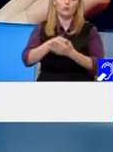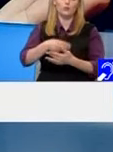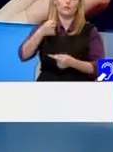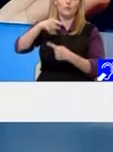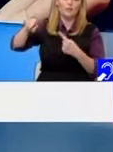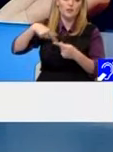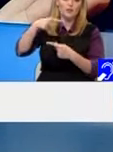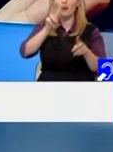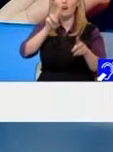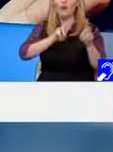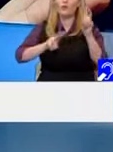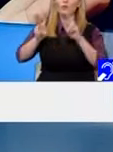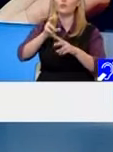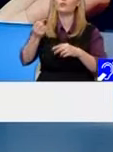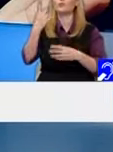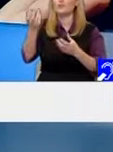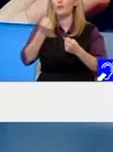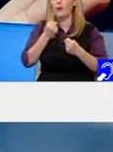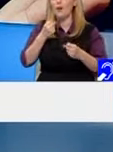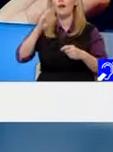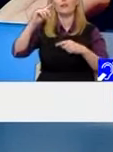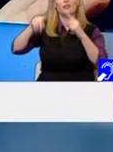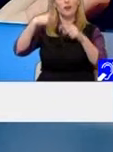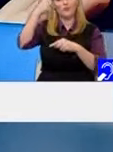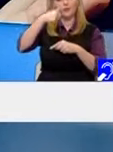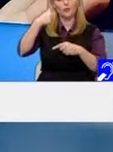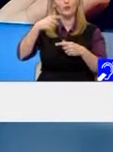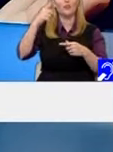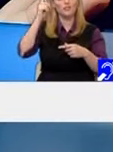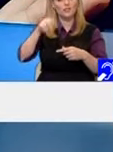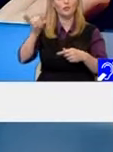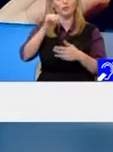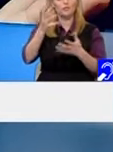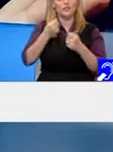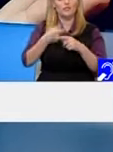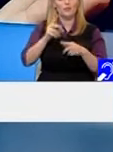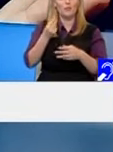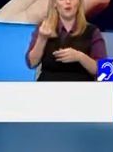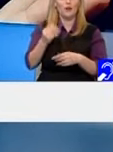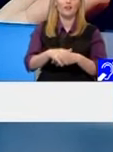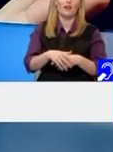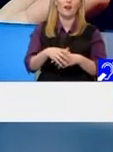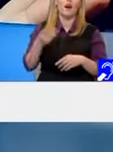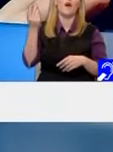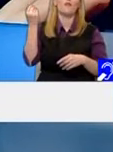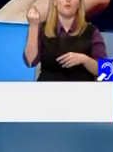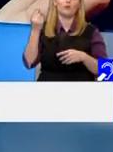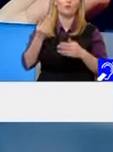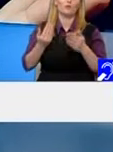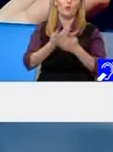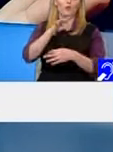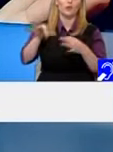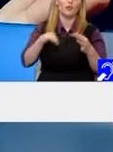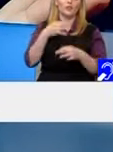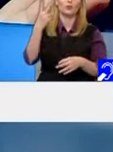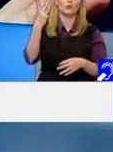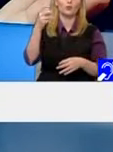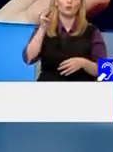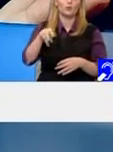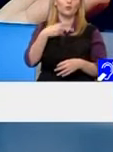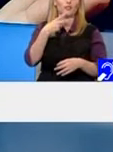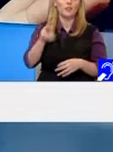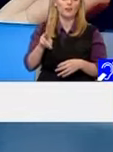de anul viitor vor ști sigur că au de unde accesa banii. Chiar dacă valoarea fondului inițial este de doar 200.000 de euro,